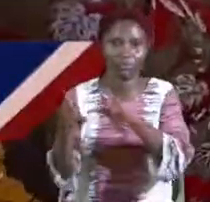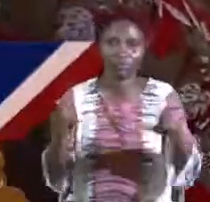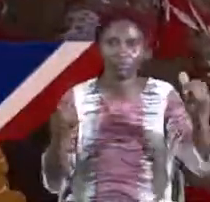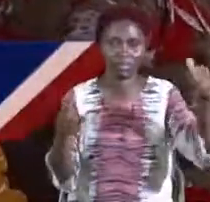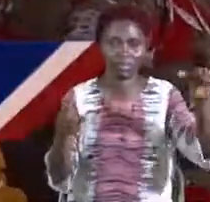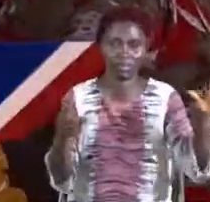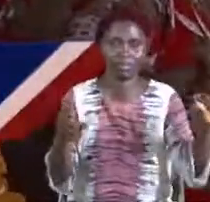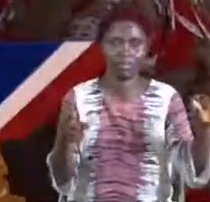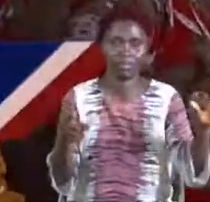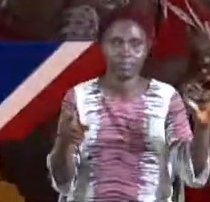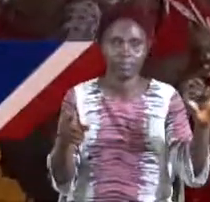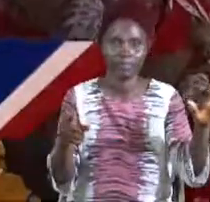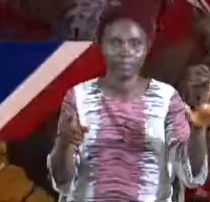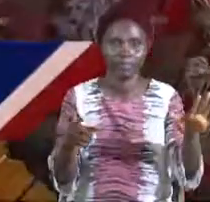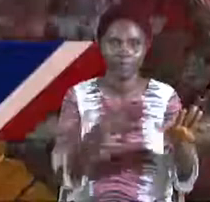verset